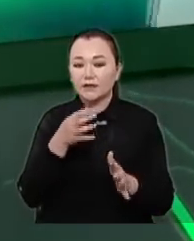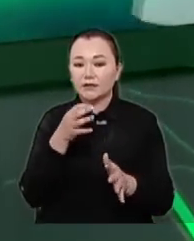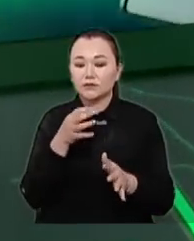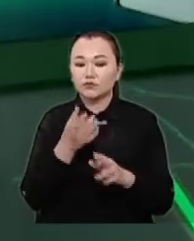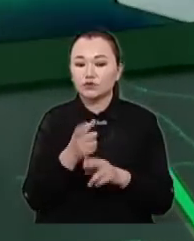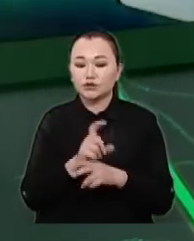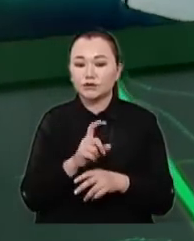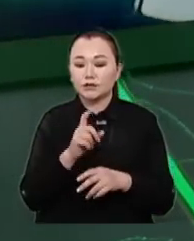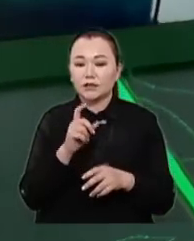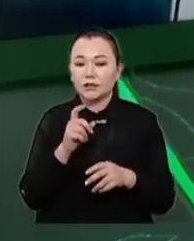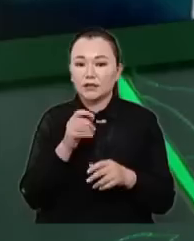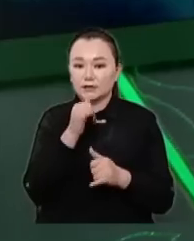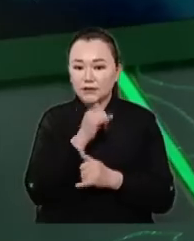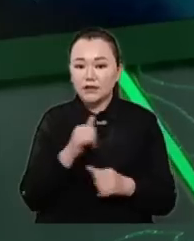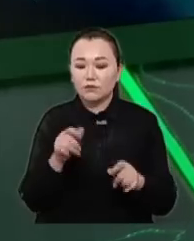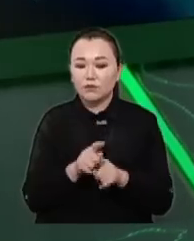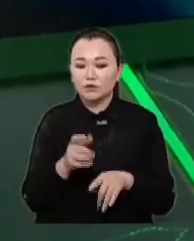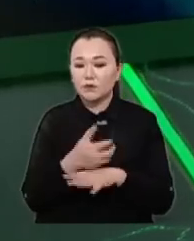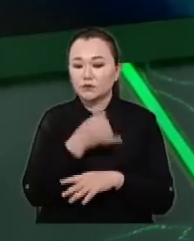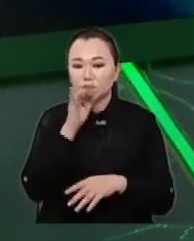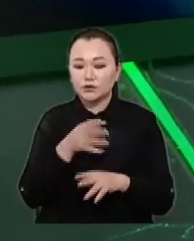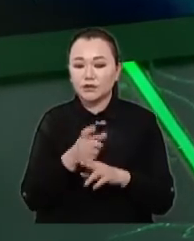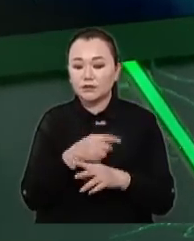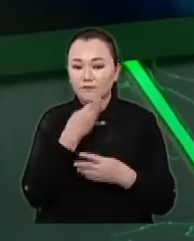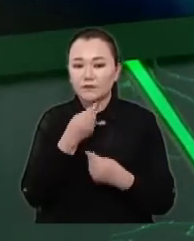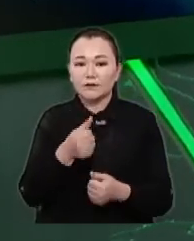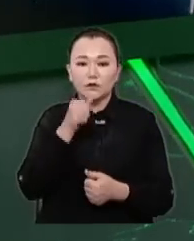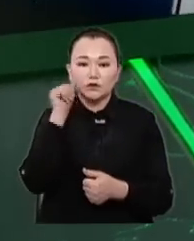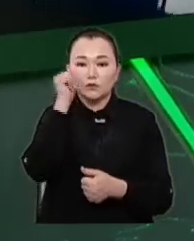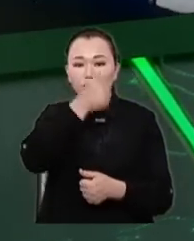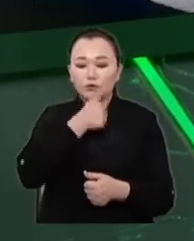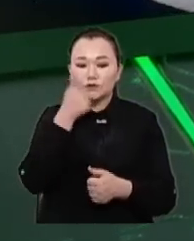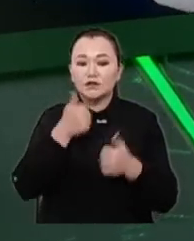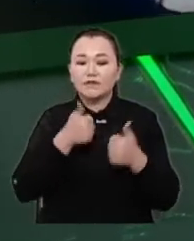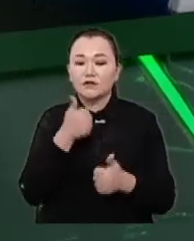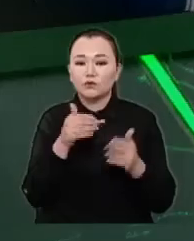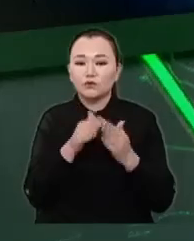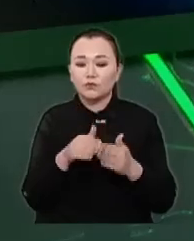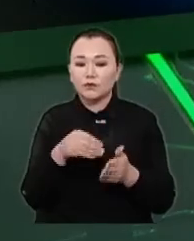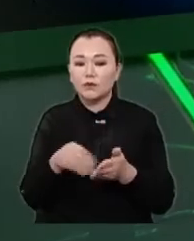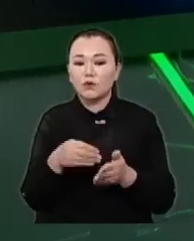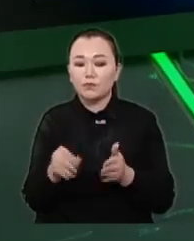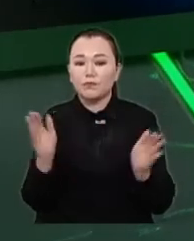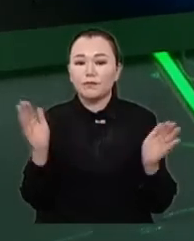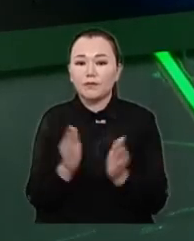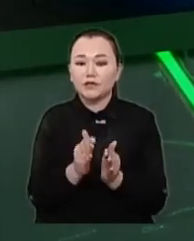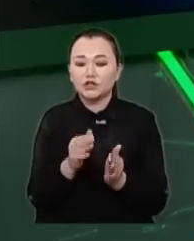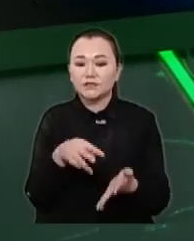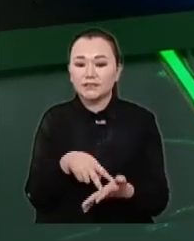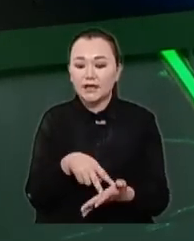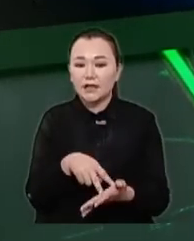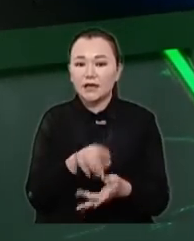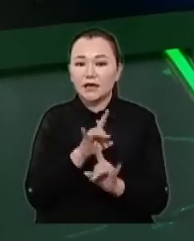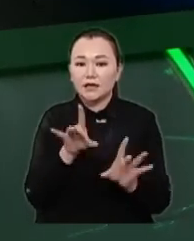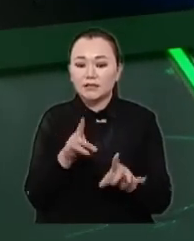тұр. Мамандар осының әсерінен өткен жылға қарағанда үй алушылардың қарасы азайды деп отыр.